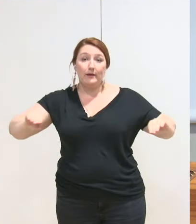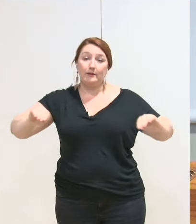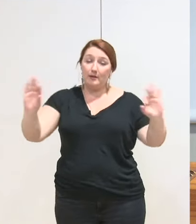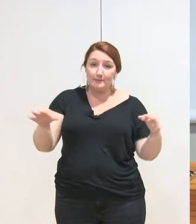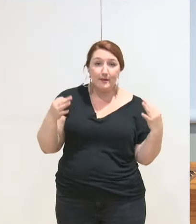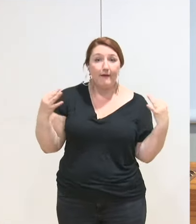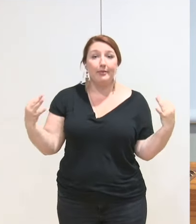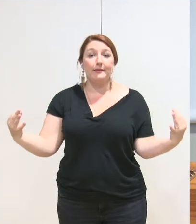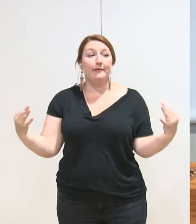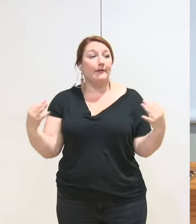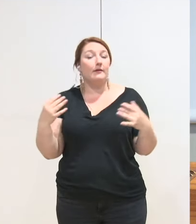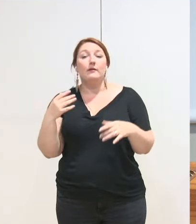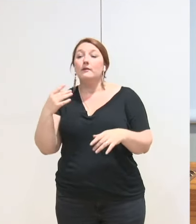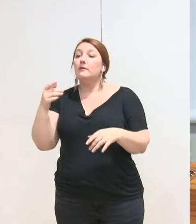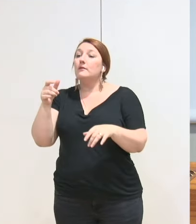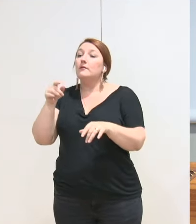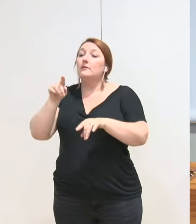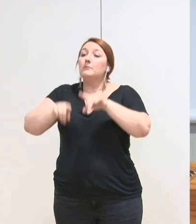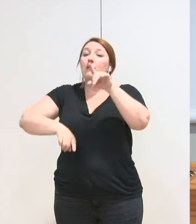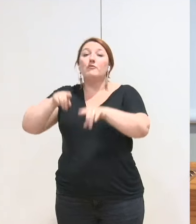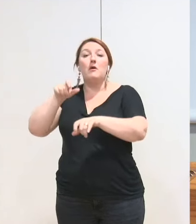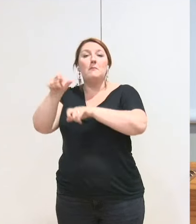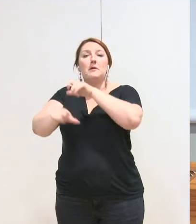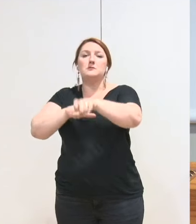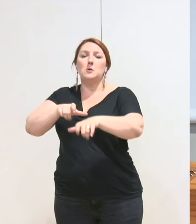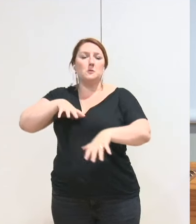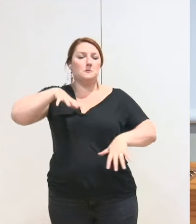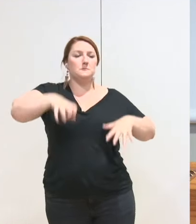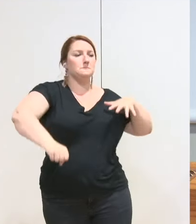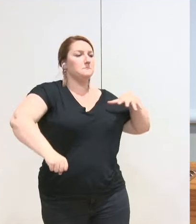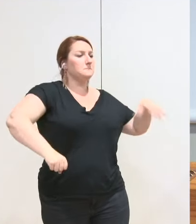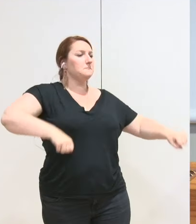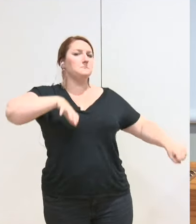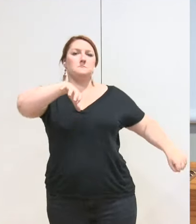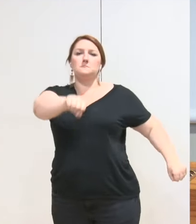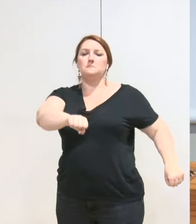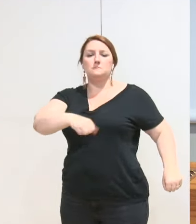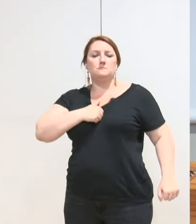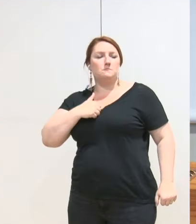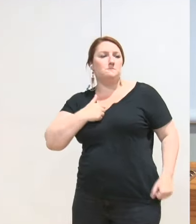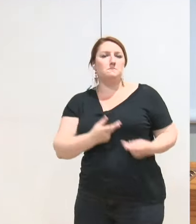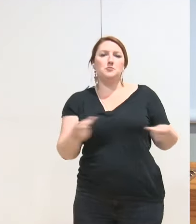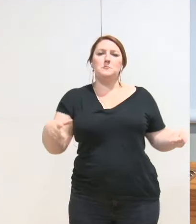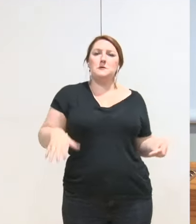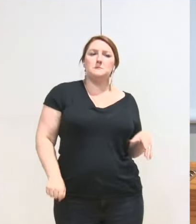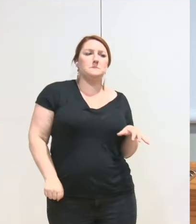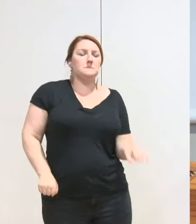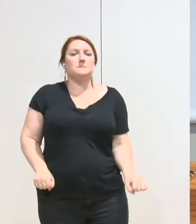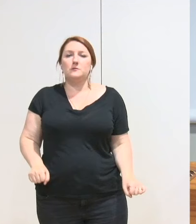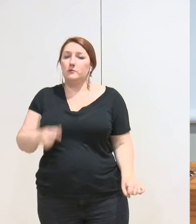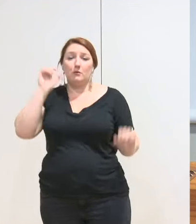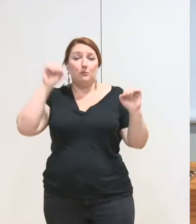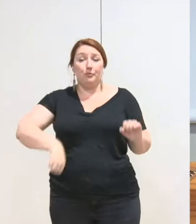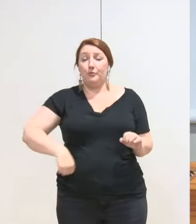sont là qu'un petit groupe décrète que ce bien commun est désormais son territoire privilégié alors toutes les dérives deviennent